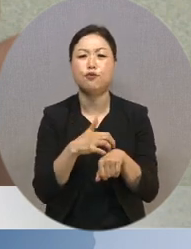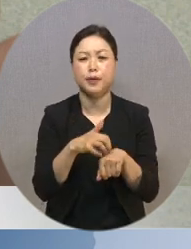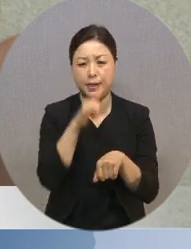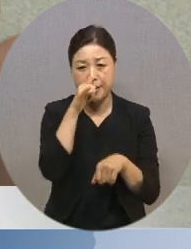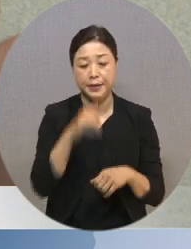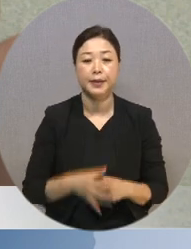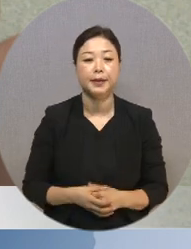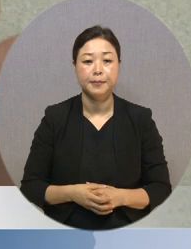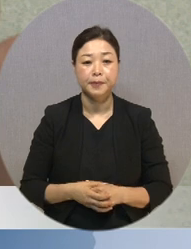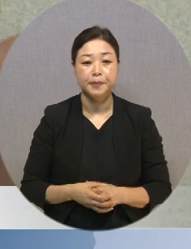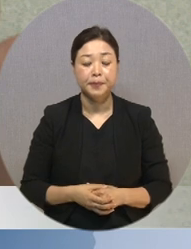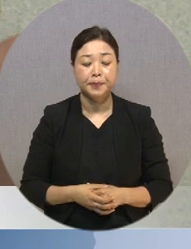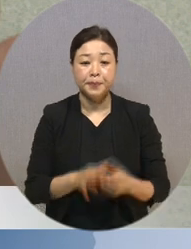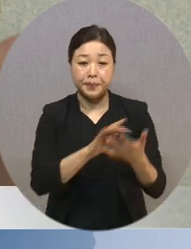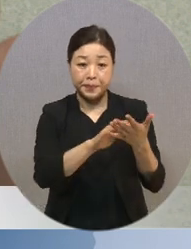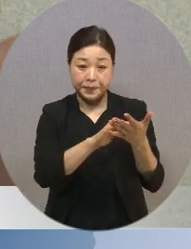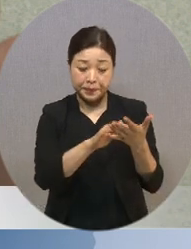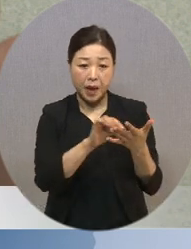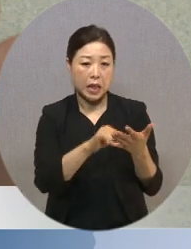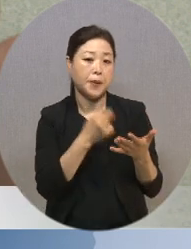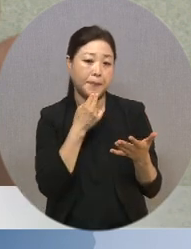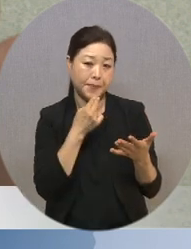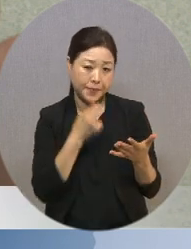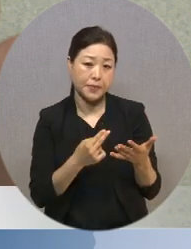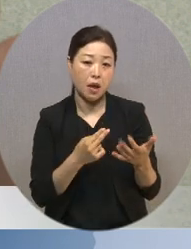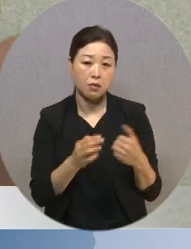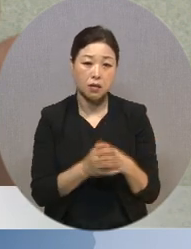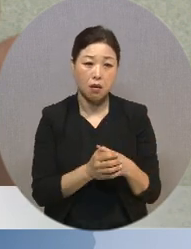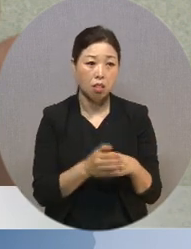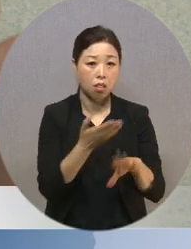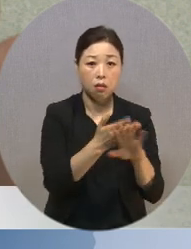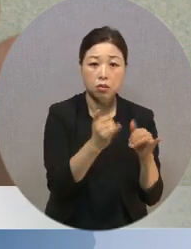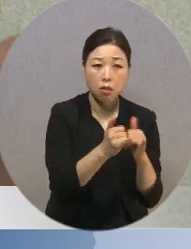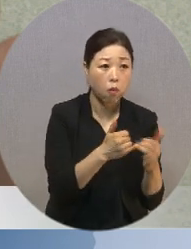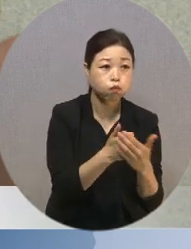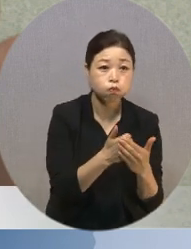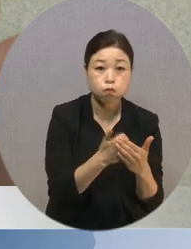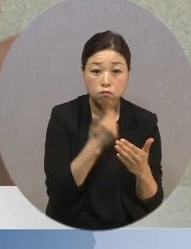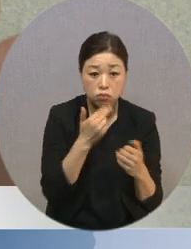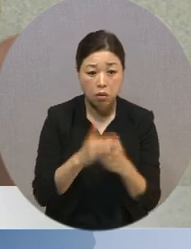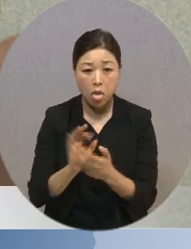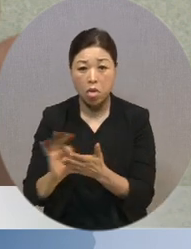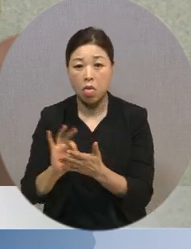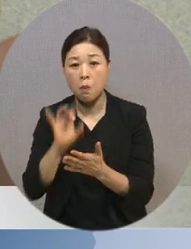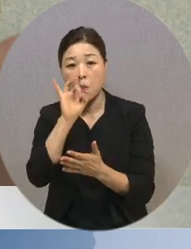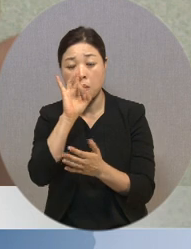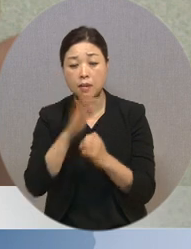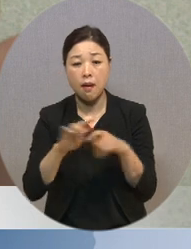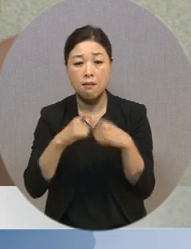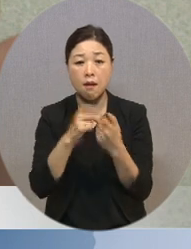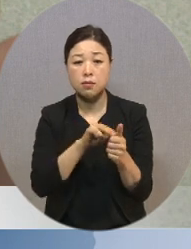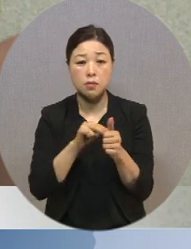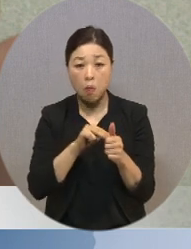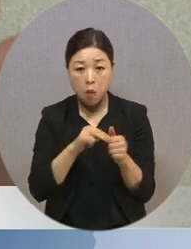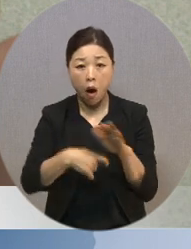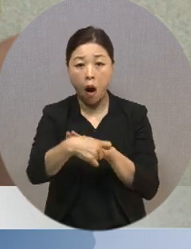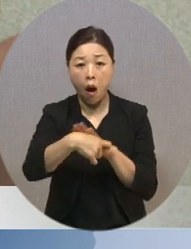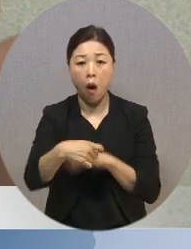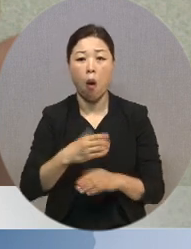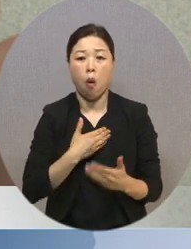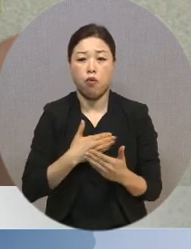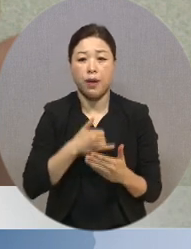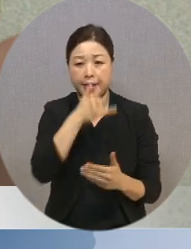보입니다 점자가 각인되어 있지 않아 타인의 도움 없이 사용이 불가해 개인 정보 유출에 대한 불안감이